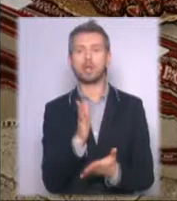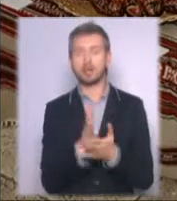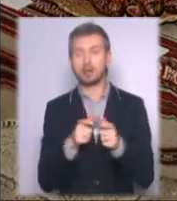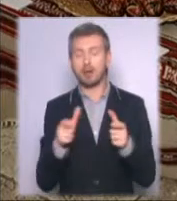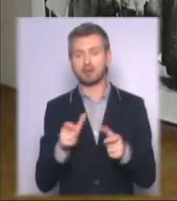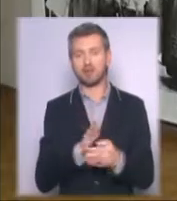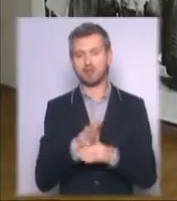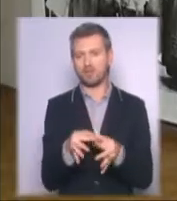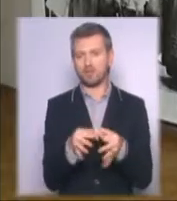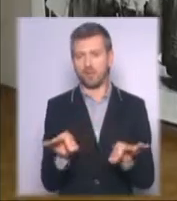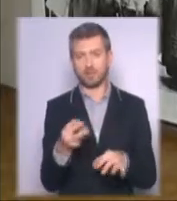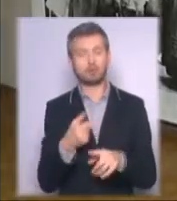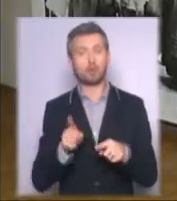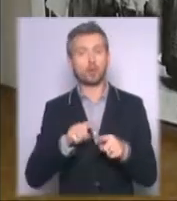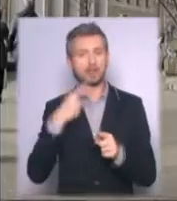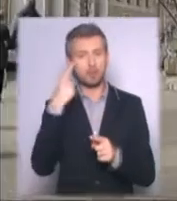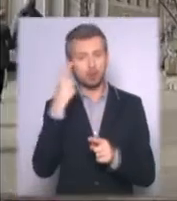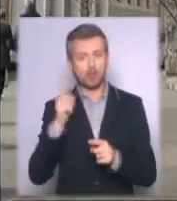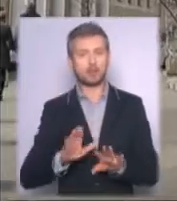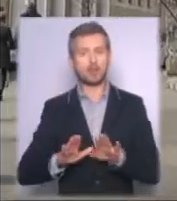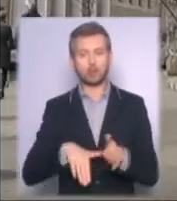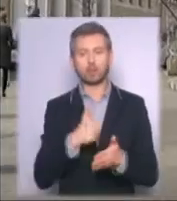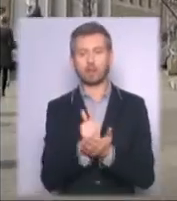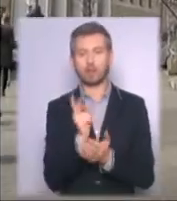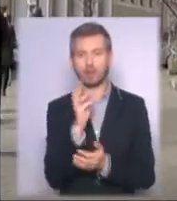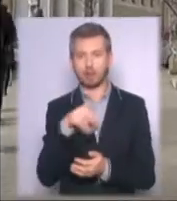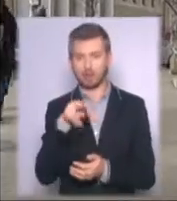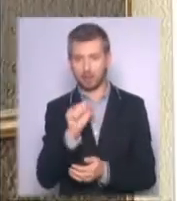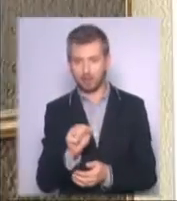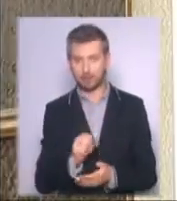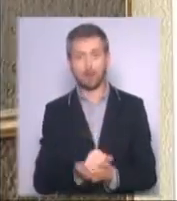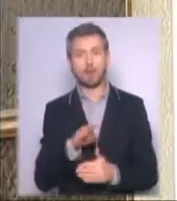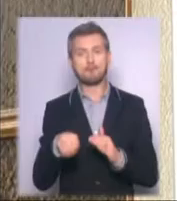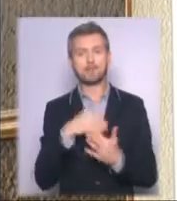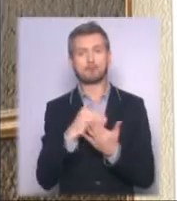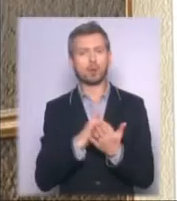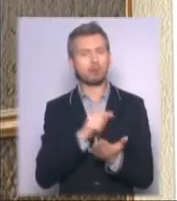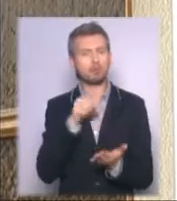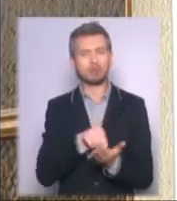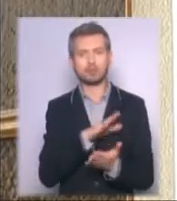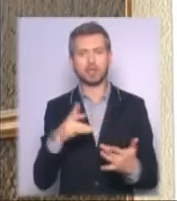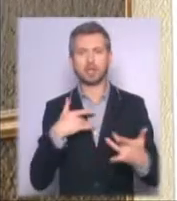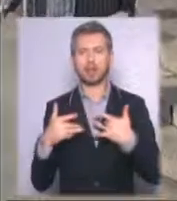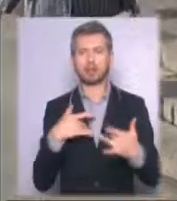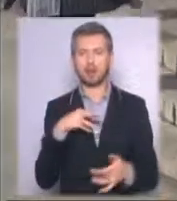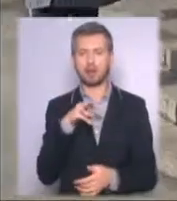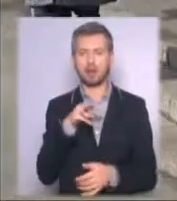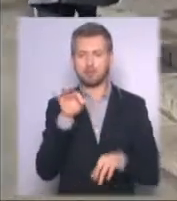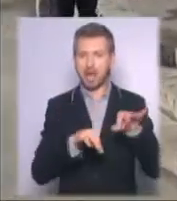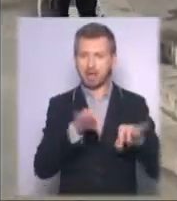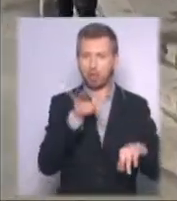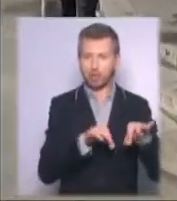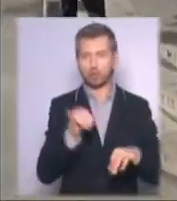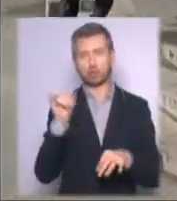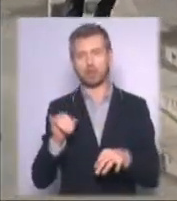вільний. Про це повідомила заступниця голови КМДА Ганна Старостенко. Під програму не підпадають театр маріонеток та